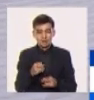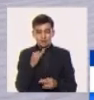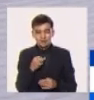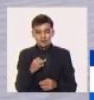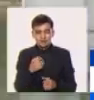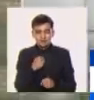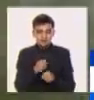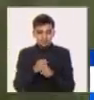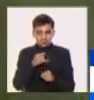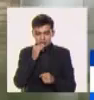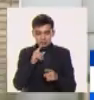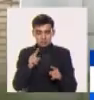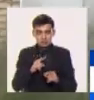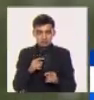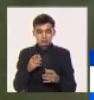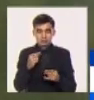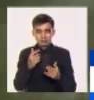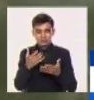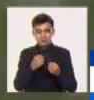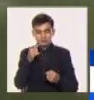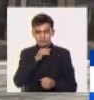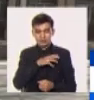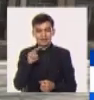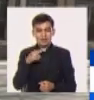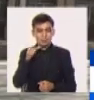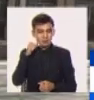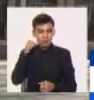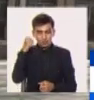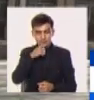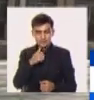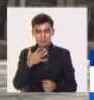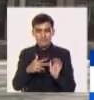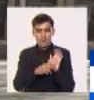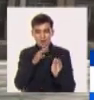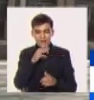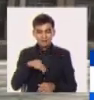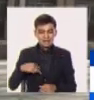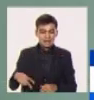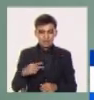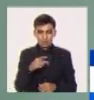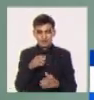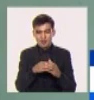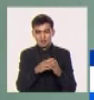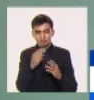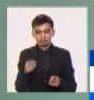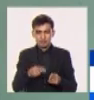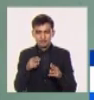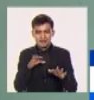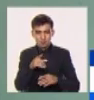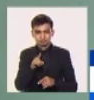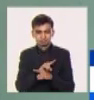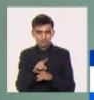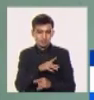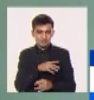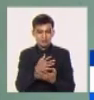ничего сделать. Еще в декабре прошлого года на 58-летнего директора компании завели уголовное дело по статье «Мошенничество в